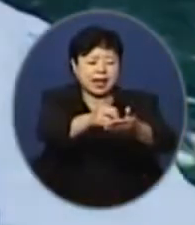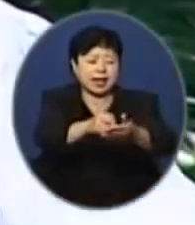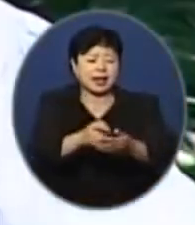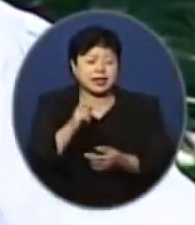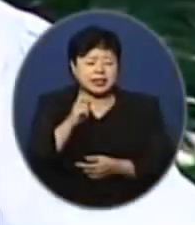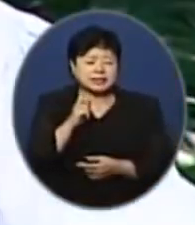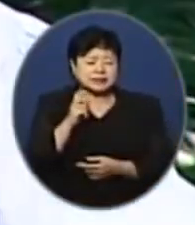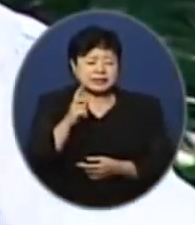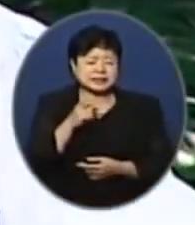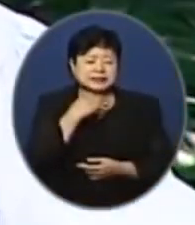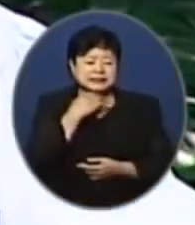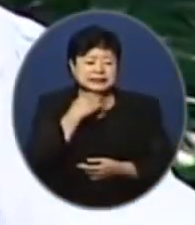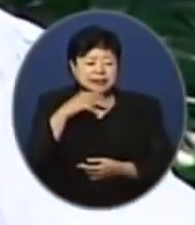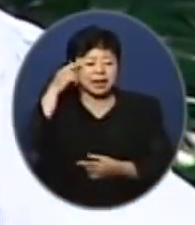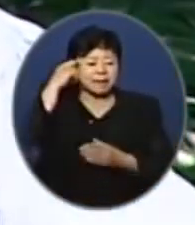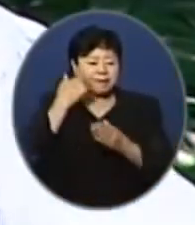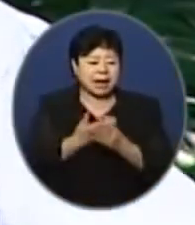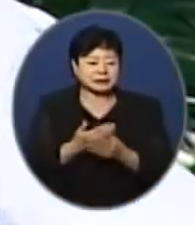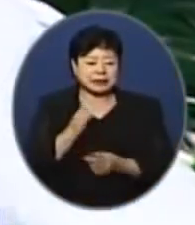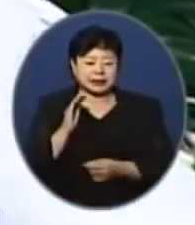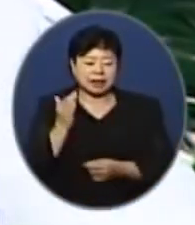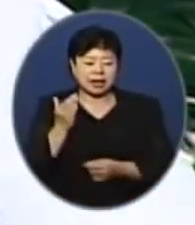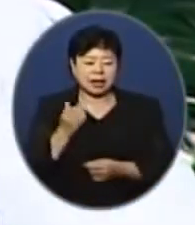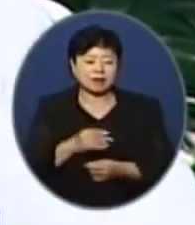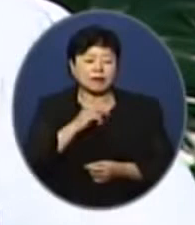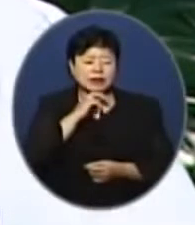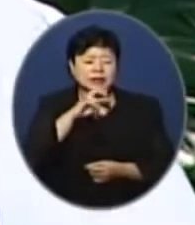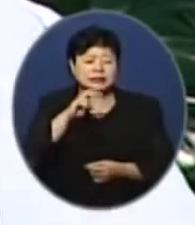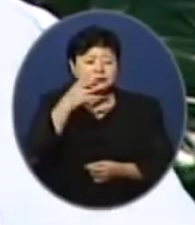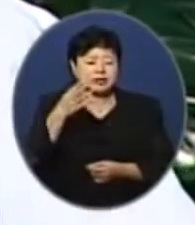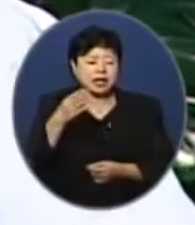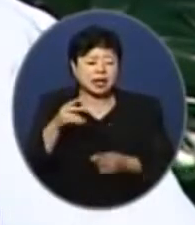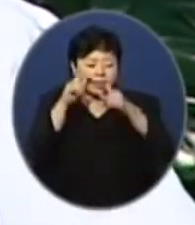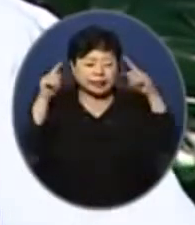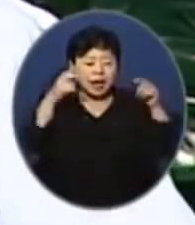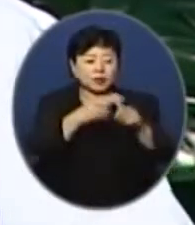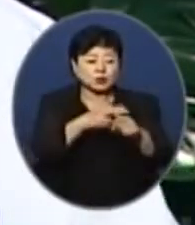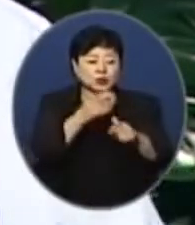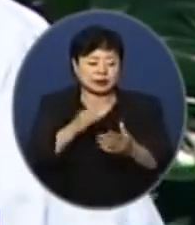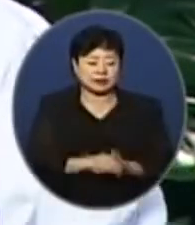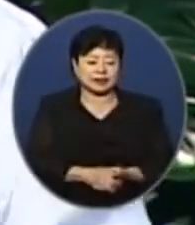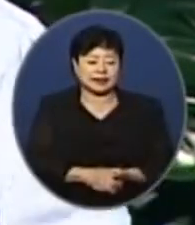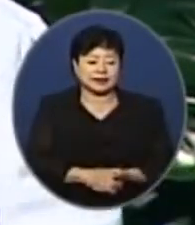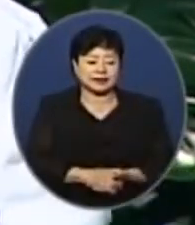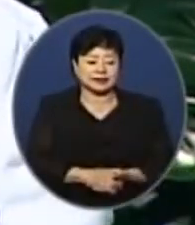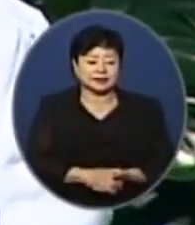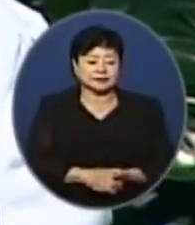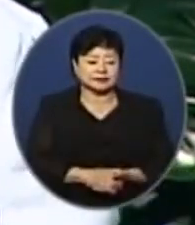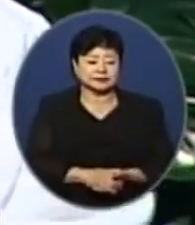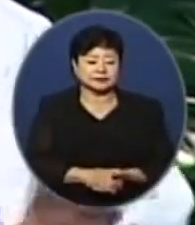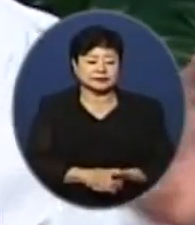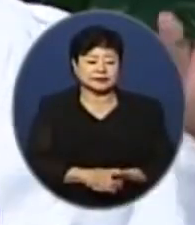21세 베를린 대학에서 신학 박사학위를 받았어요. 24세에 대학 교수가 됐어요. 그런데